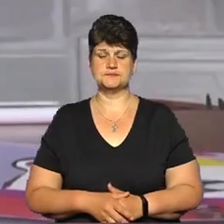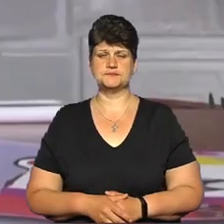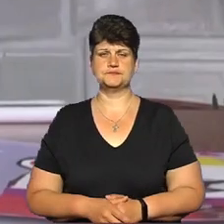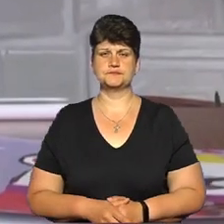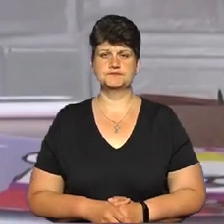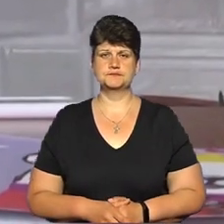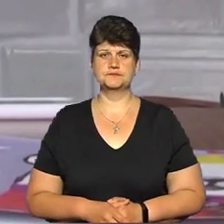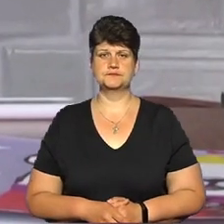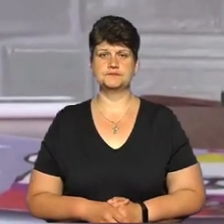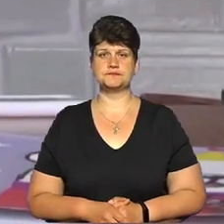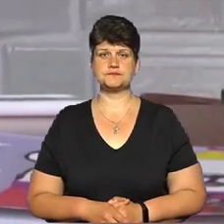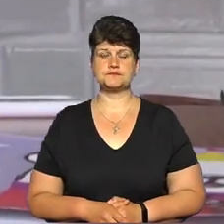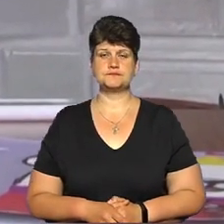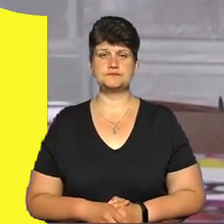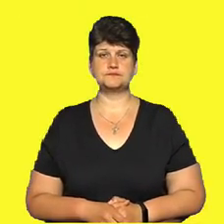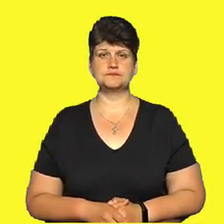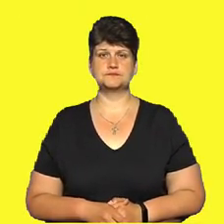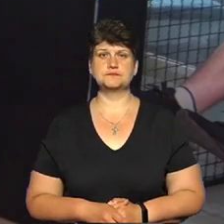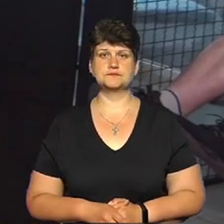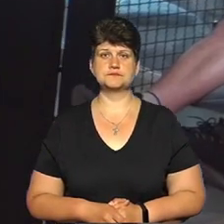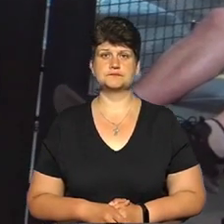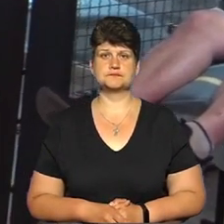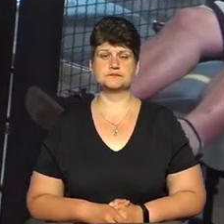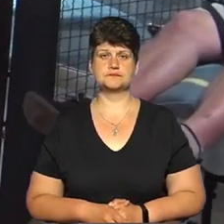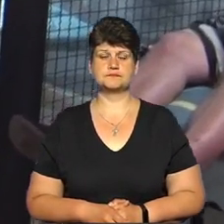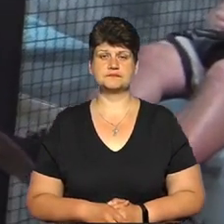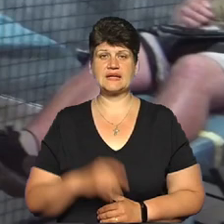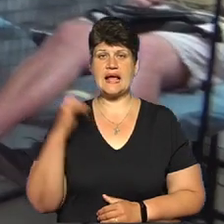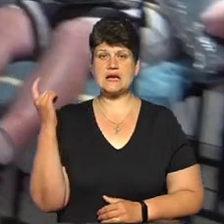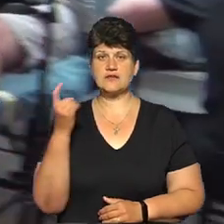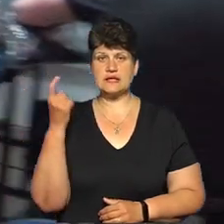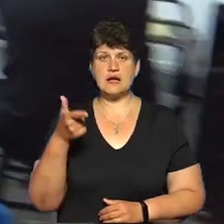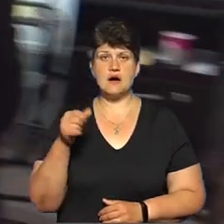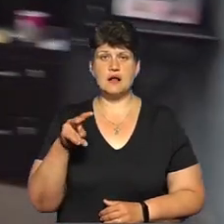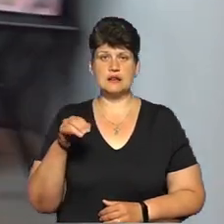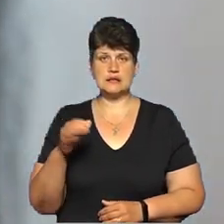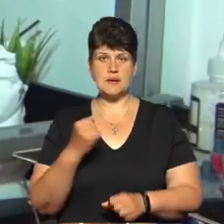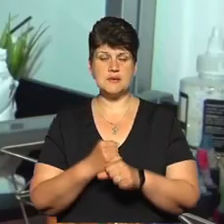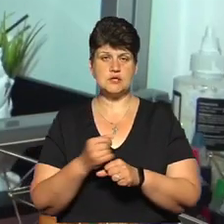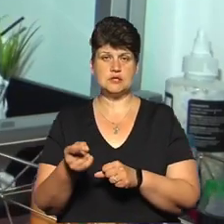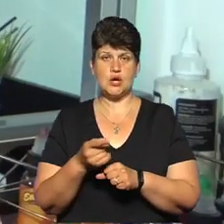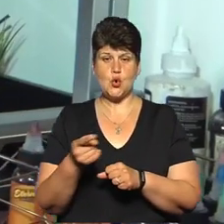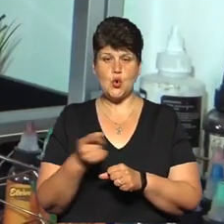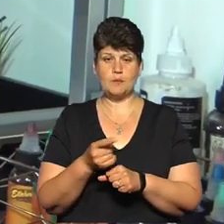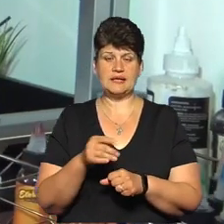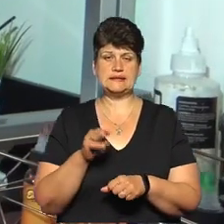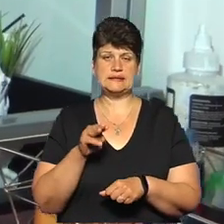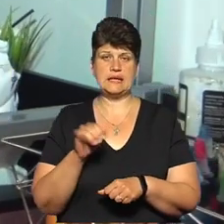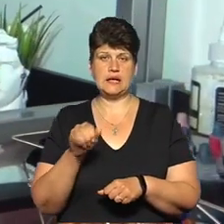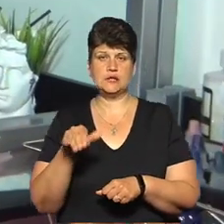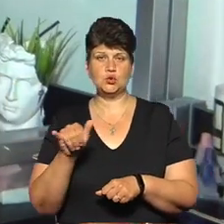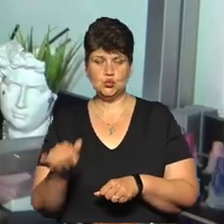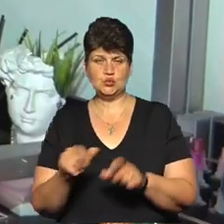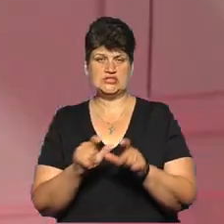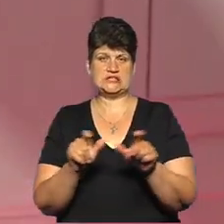Панчук. Новини на Суспільному. Тернопіль. Харків'янка Галина працює в одному з тернопільських тату-салонів. Вона переїхала до Тернополя